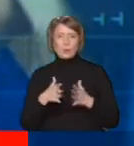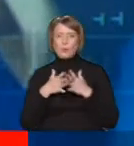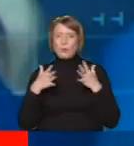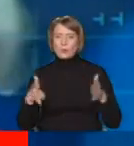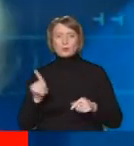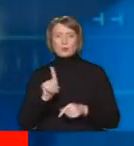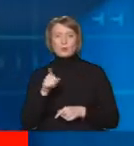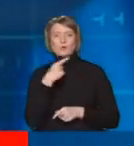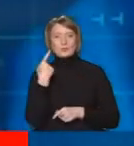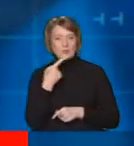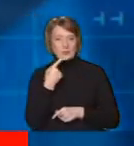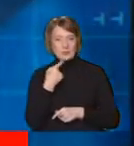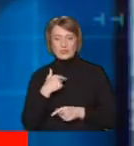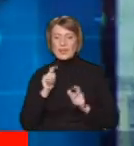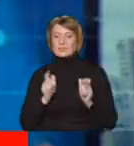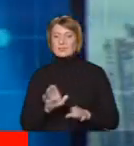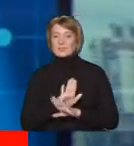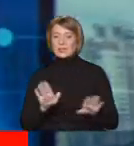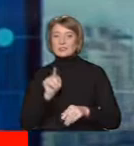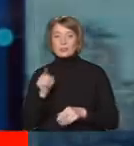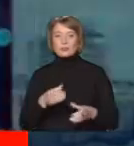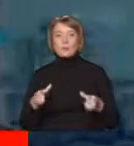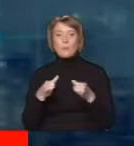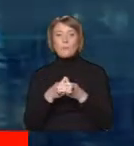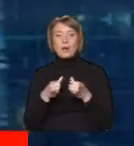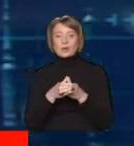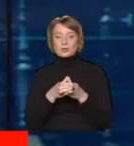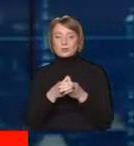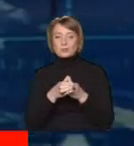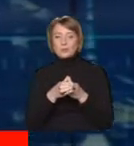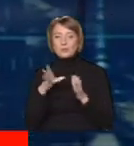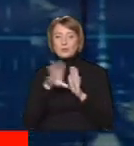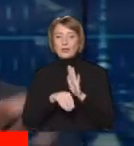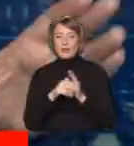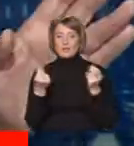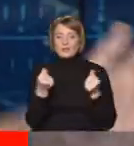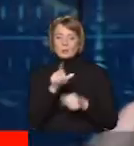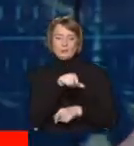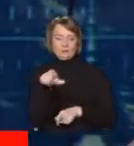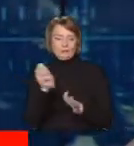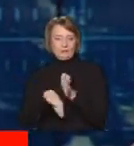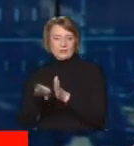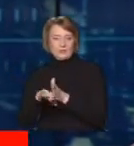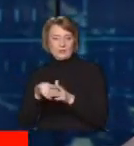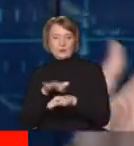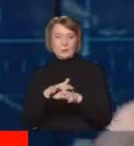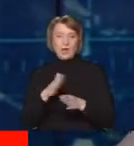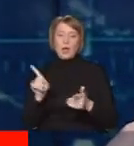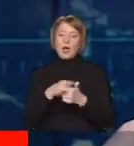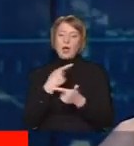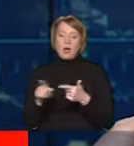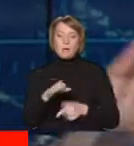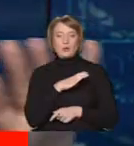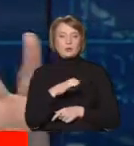що ви сказали. Я не погоджуюся з тим, що партії фінансуються або фізичними особами, або якимись міфічними олігархами, або